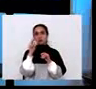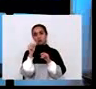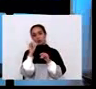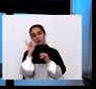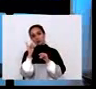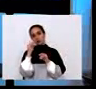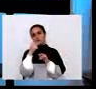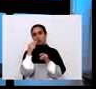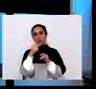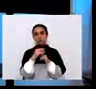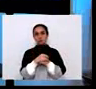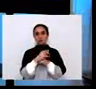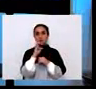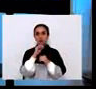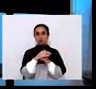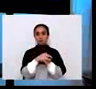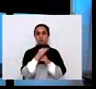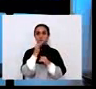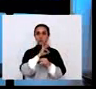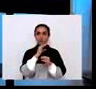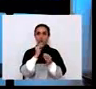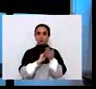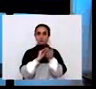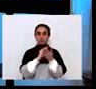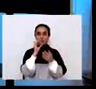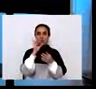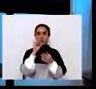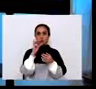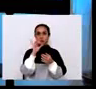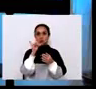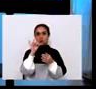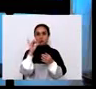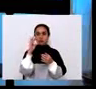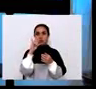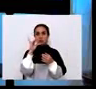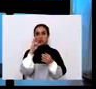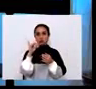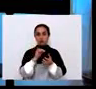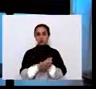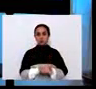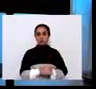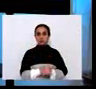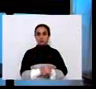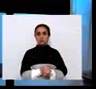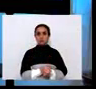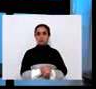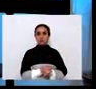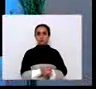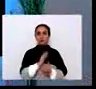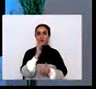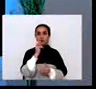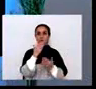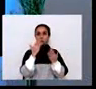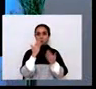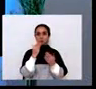и отрицательный «нет». Используем повторяющиеся союзы «и», «ни», «ни». Вы любите